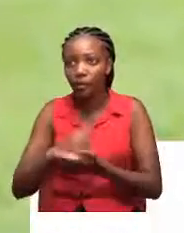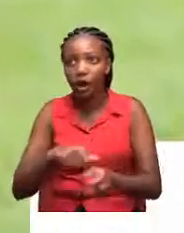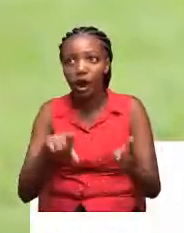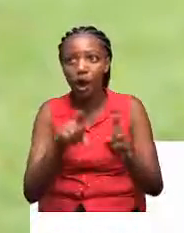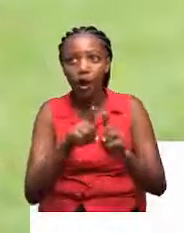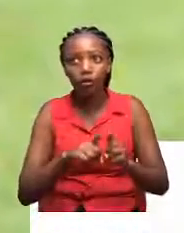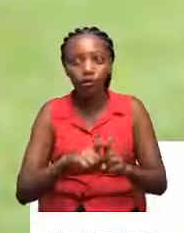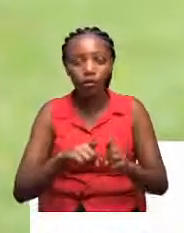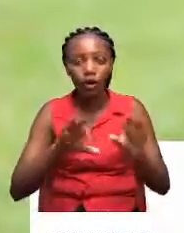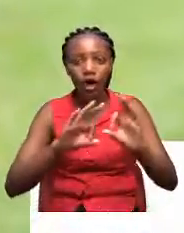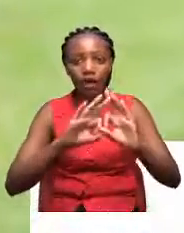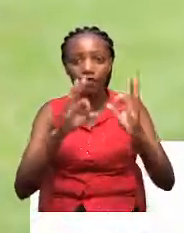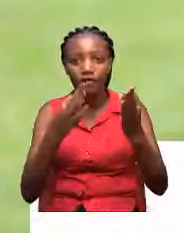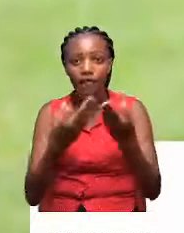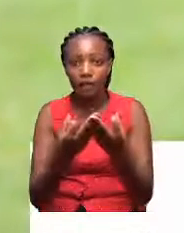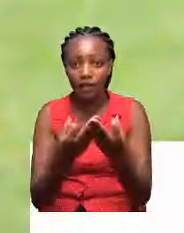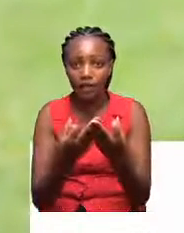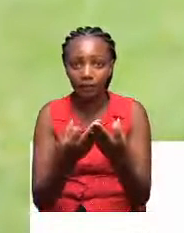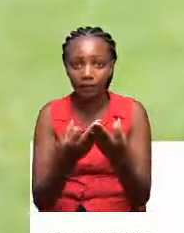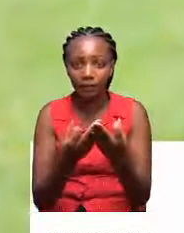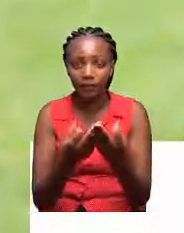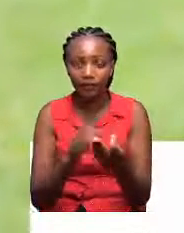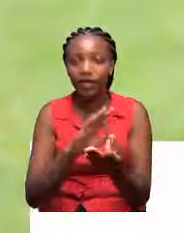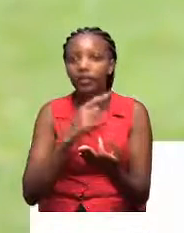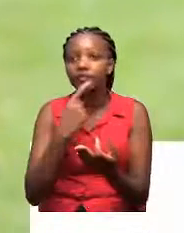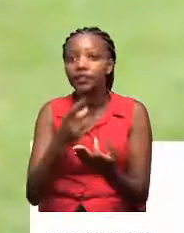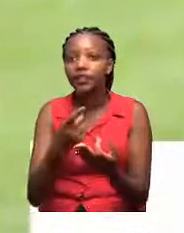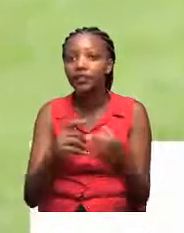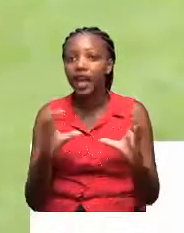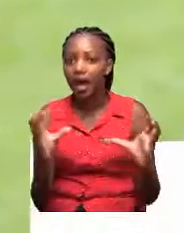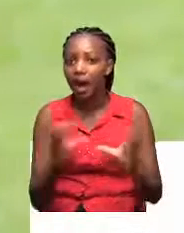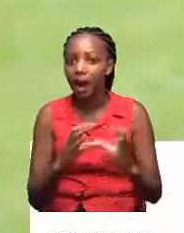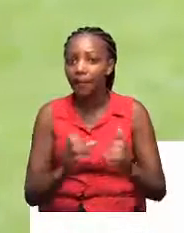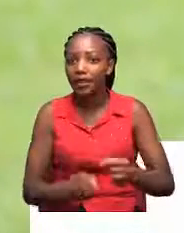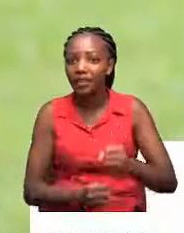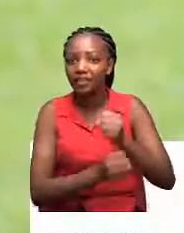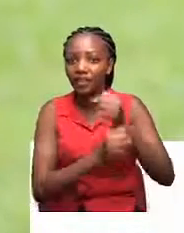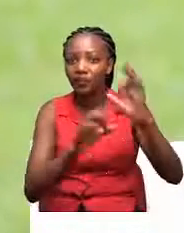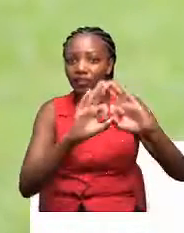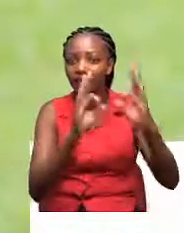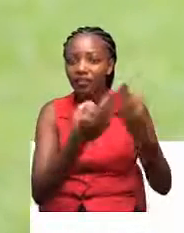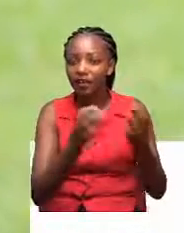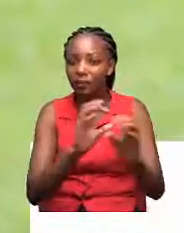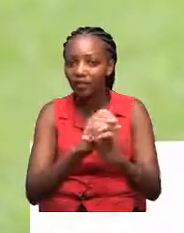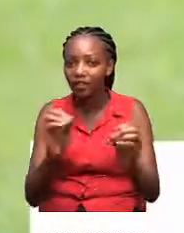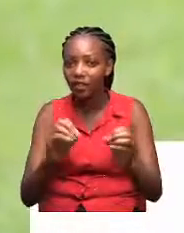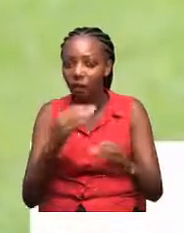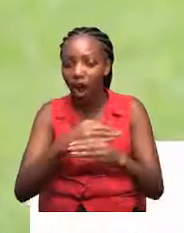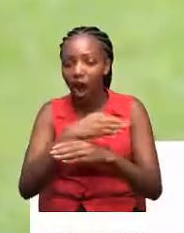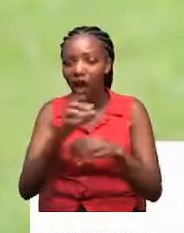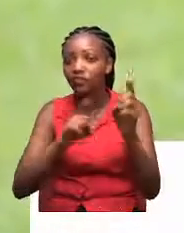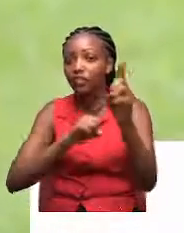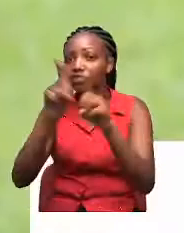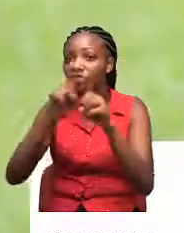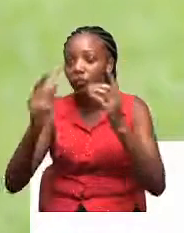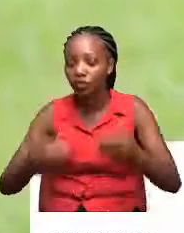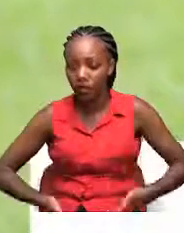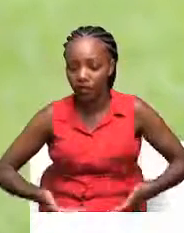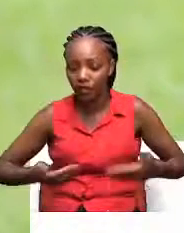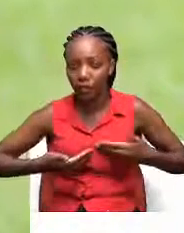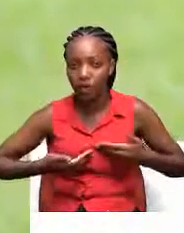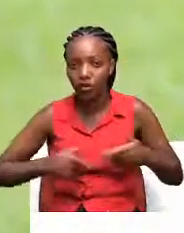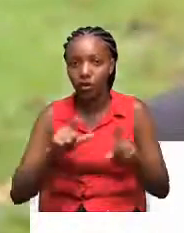ni kwamba kampuni hiyo imedinda kutoa msaada wowote baada ya kusafirisha mabaki ya mwenda zake